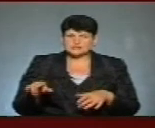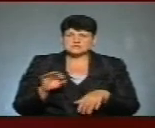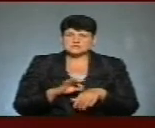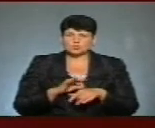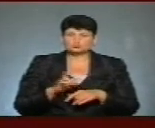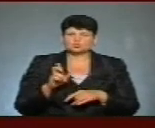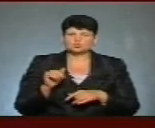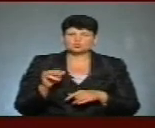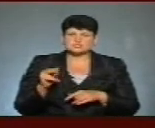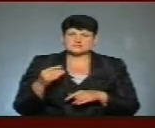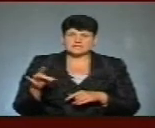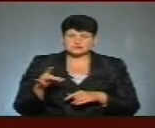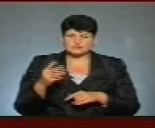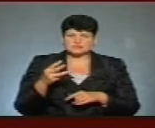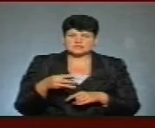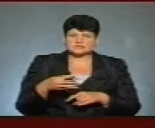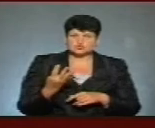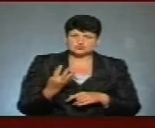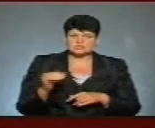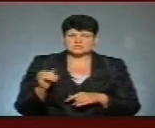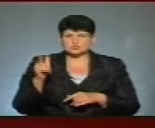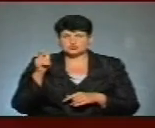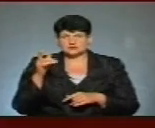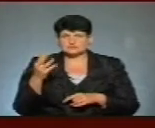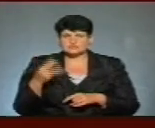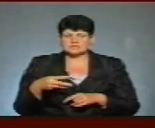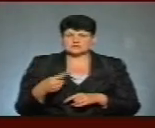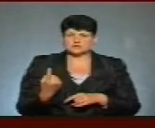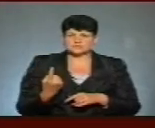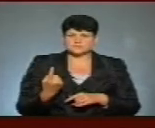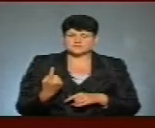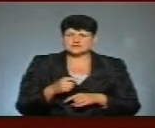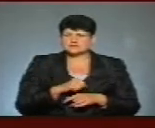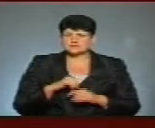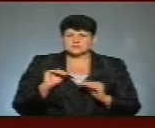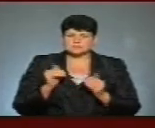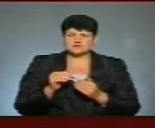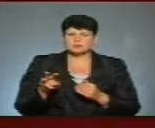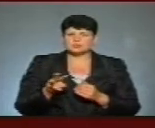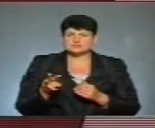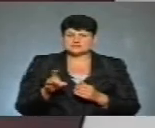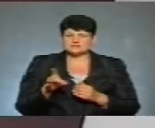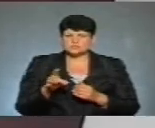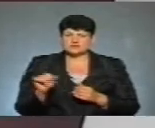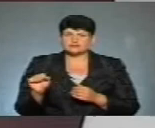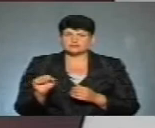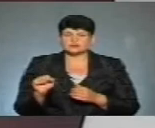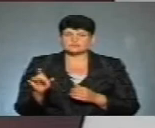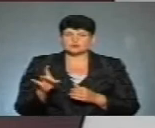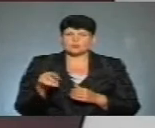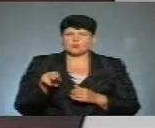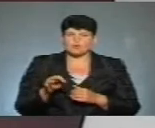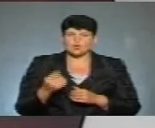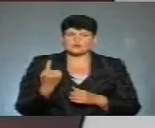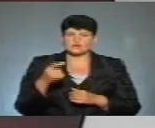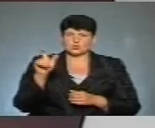захворіли в Бужицькому районі – 34 та Чортківському – 31. Найменше в Монастириському та Теребовлянському – по одній